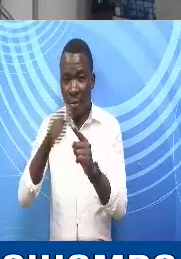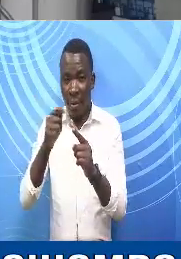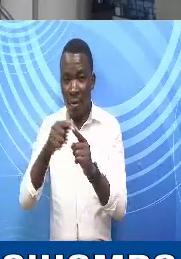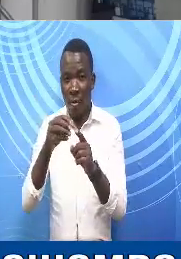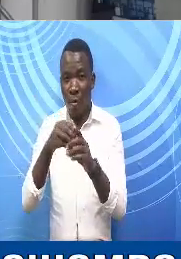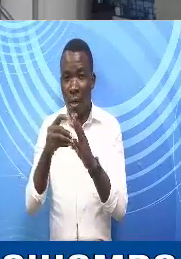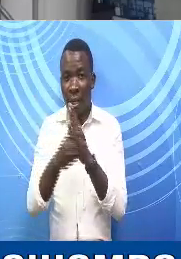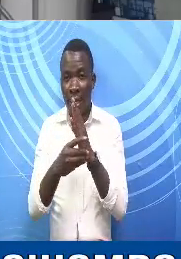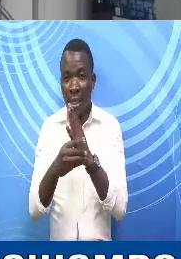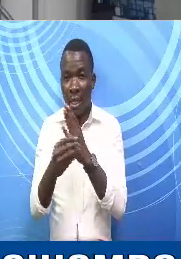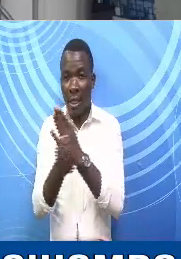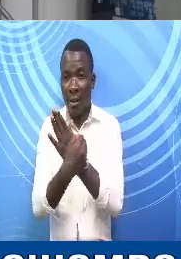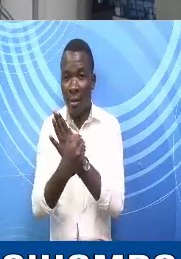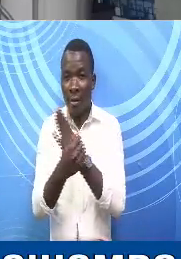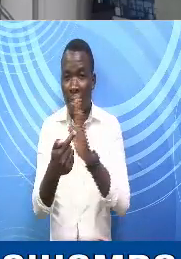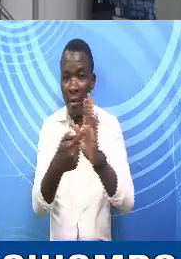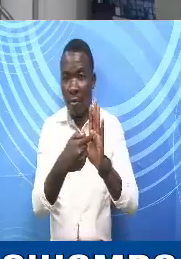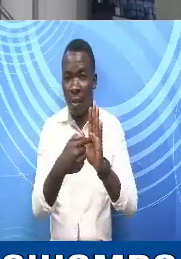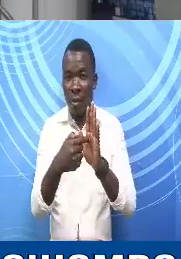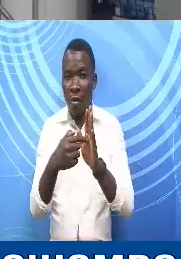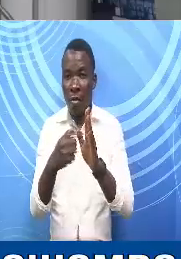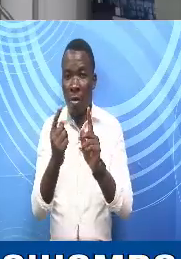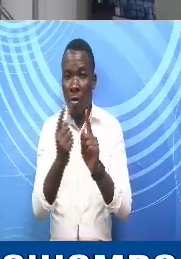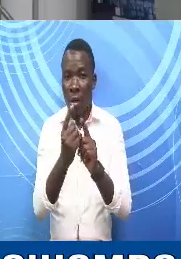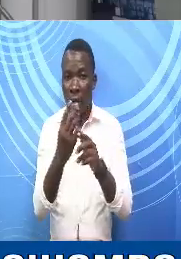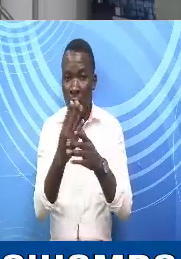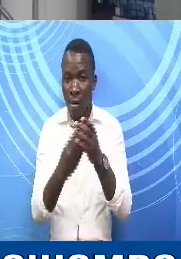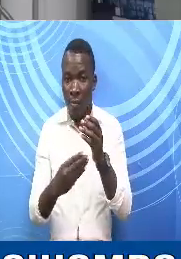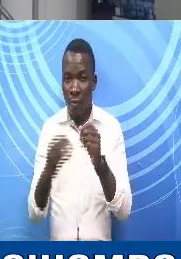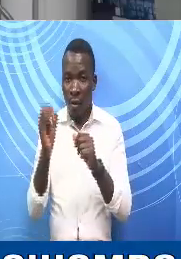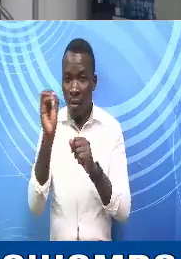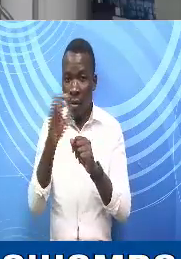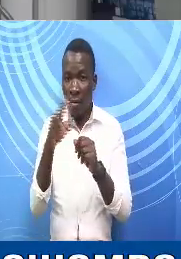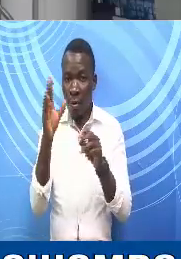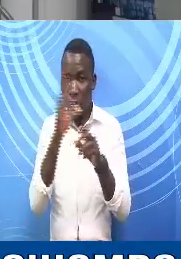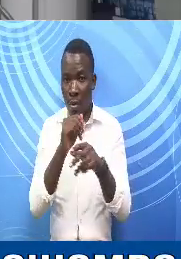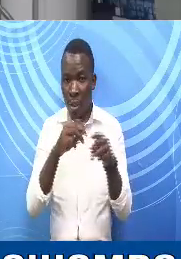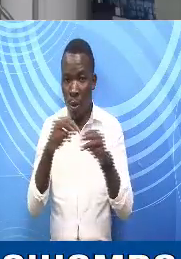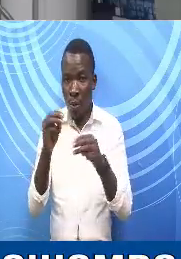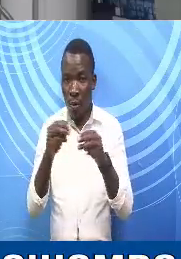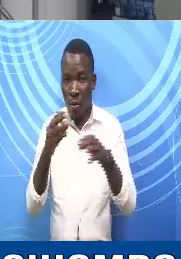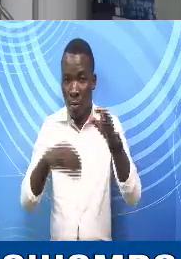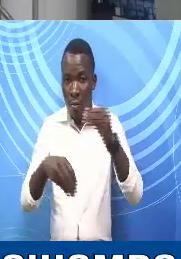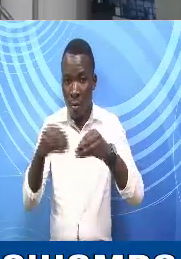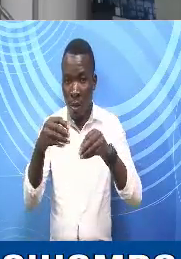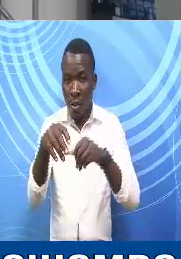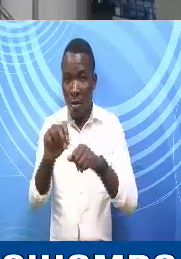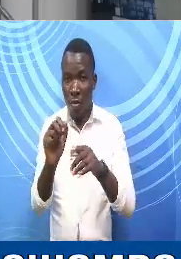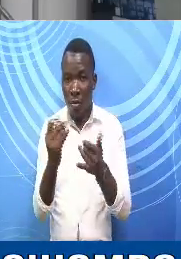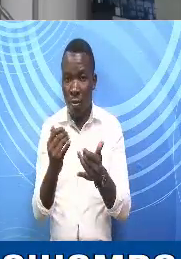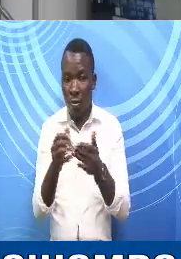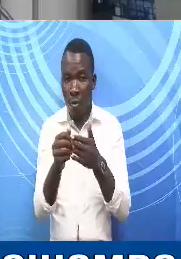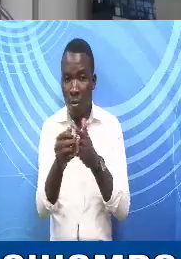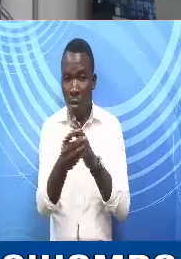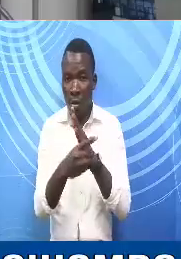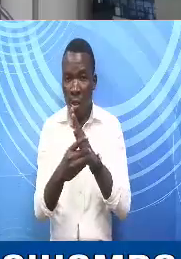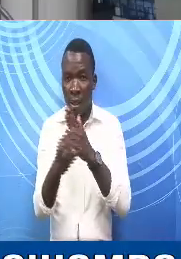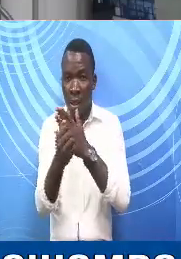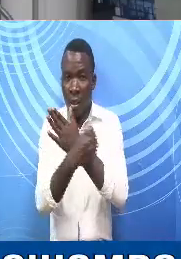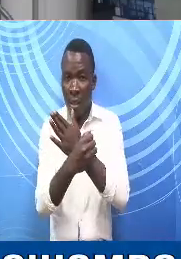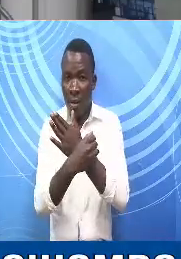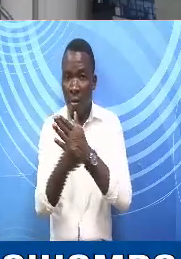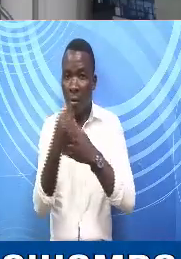Rubavu bagaragaje ko bakomeje guhura n'igihombo baterwa no kubura isoko ry'umusaruro wabo kuri ubu ubuyobozi bw'akarere ka Rubavu buravuga